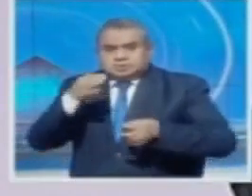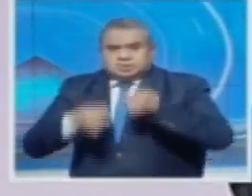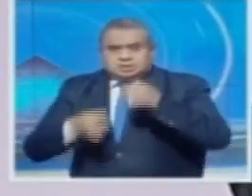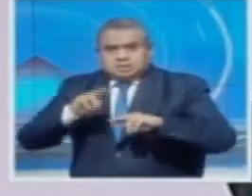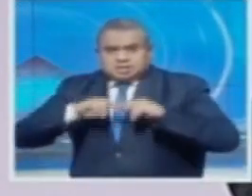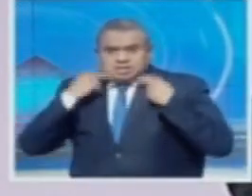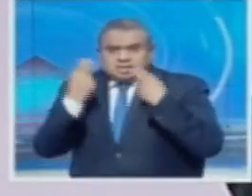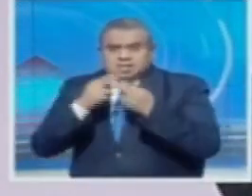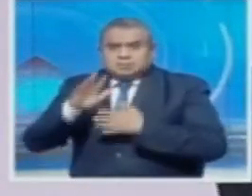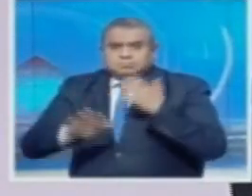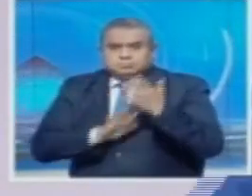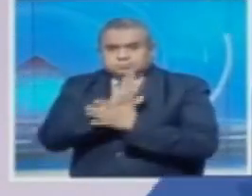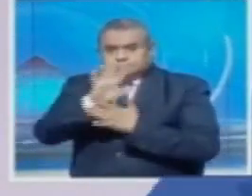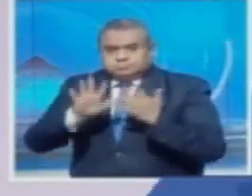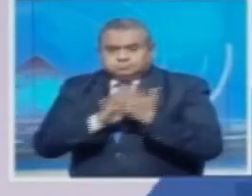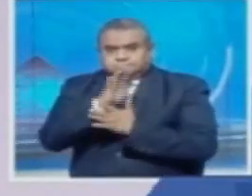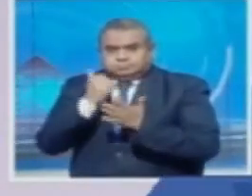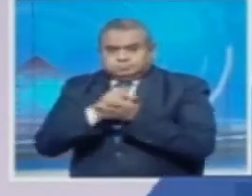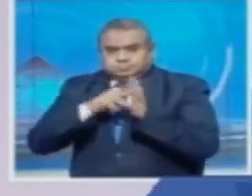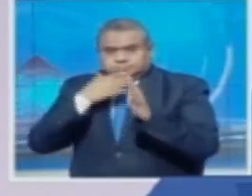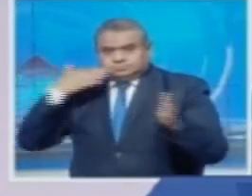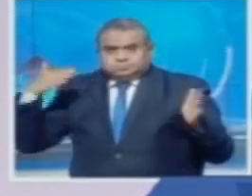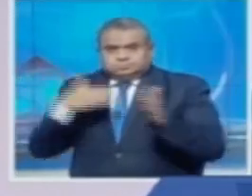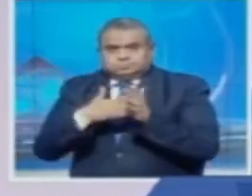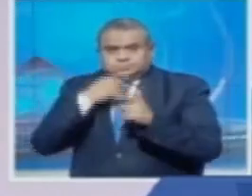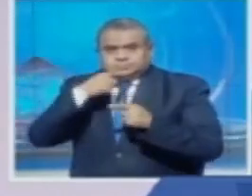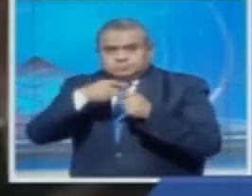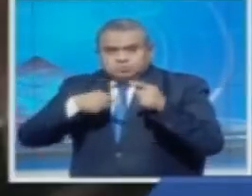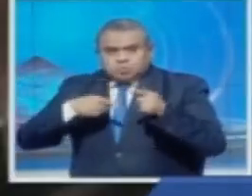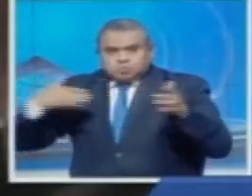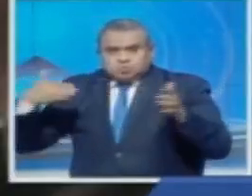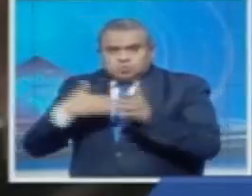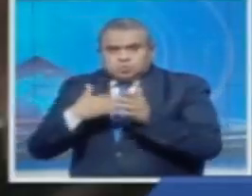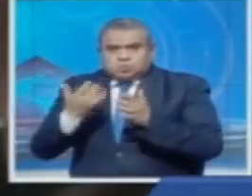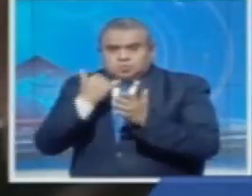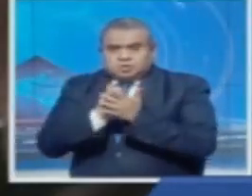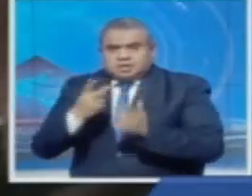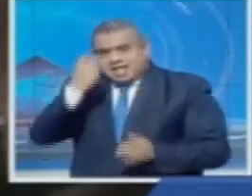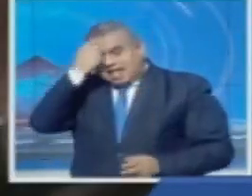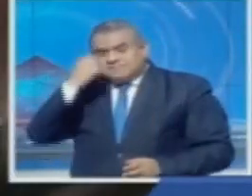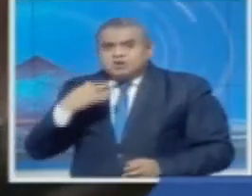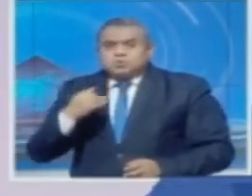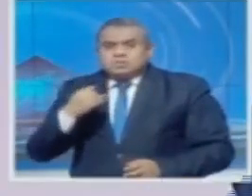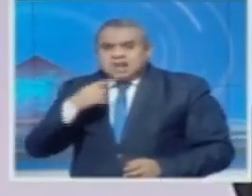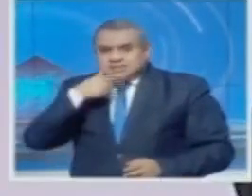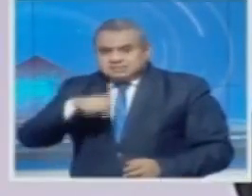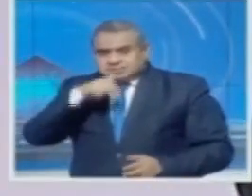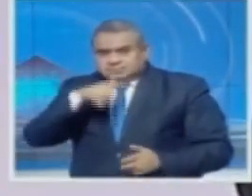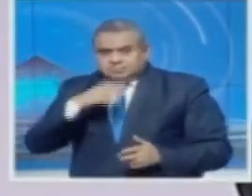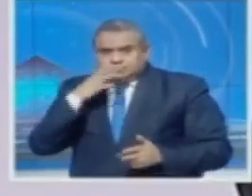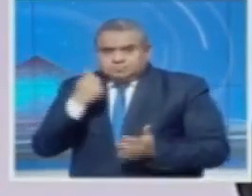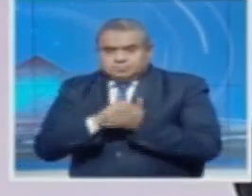في أزمة، لقد وصلنا إلى منتصف الطريق في برنامج 2030، ولكن أهداف